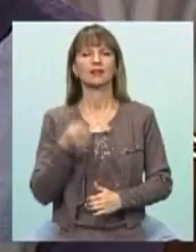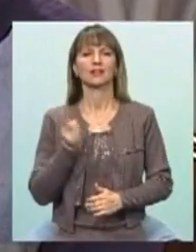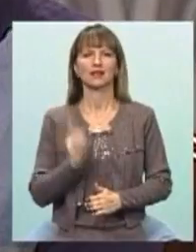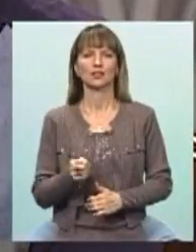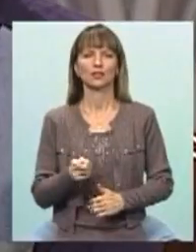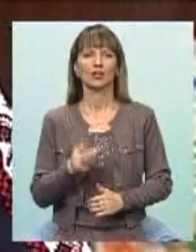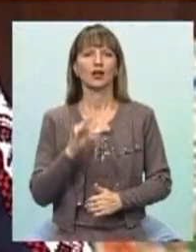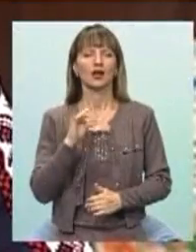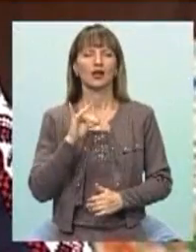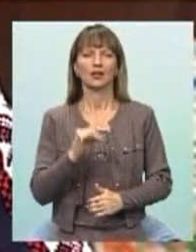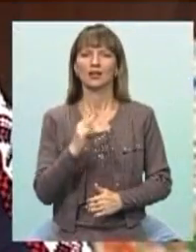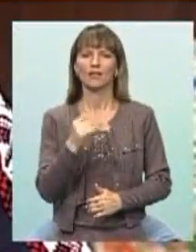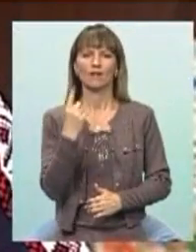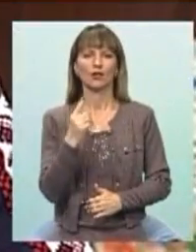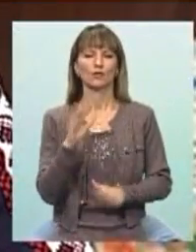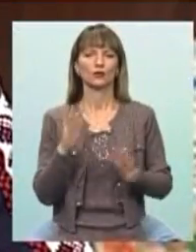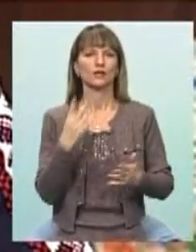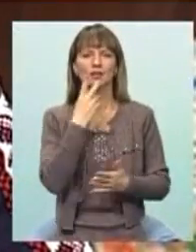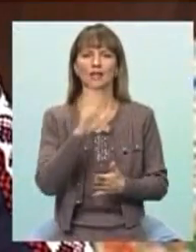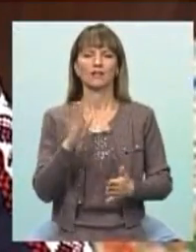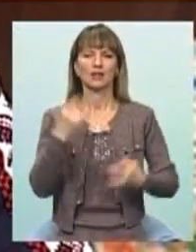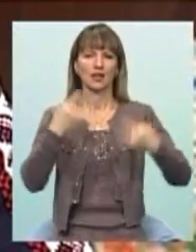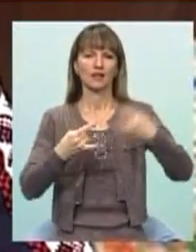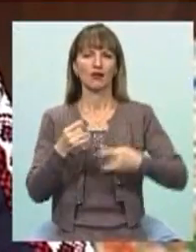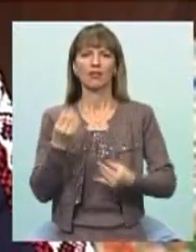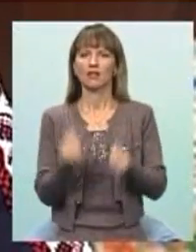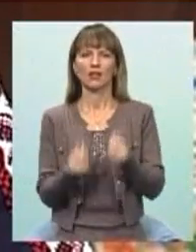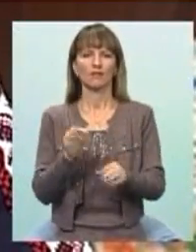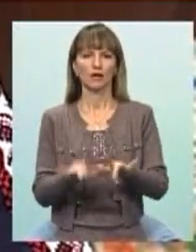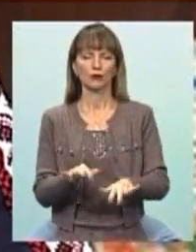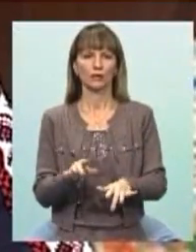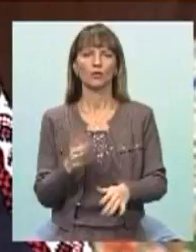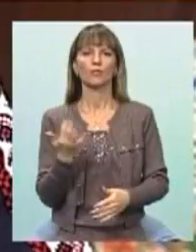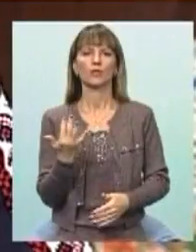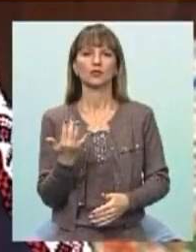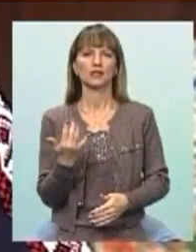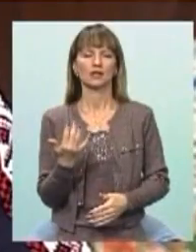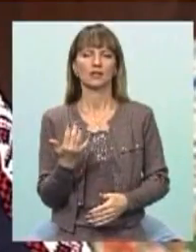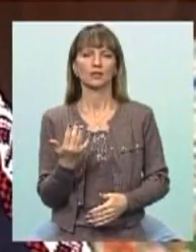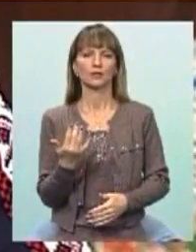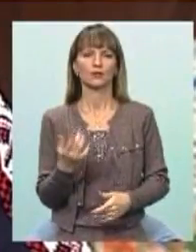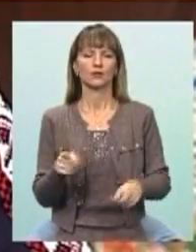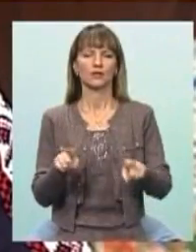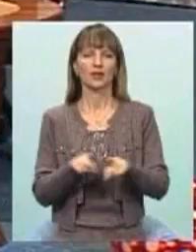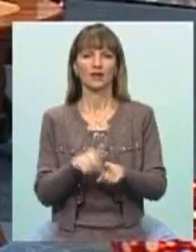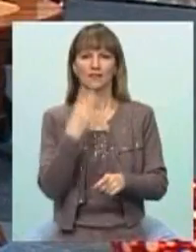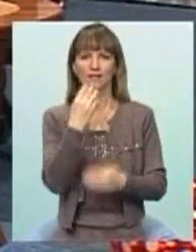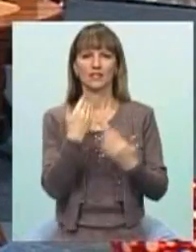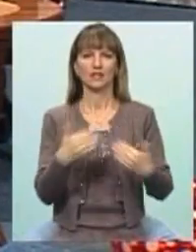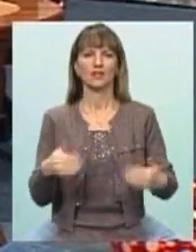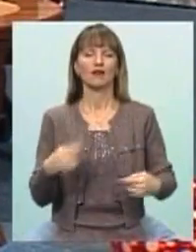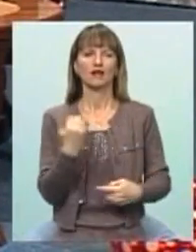Дійсно, і в жодному разі не дивіться перед сном телевізор або не грайте у комп'ютер, оскільки такий вид вашої діяльності